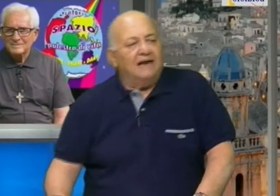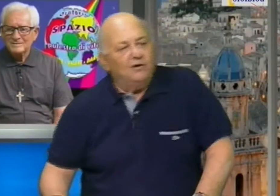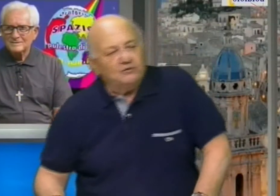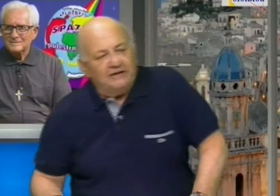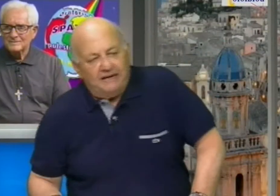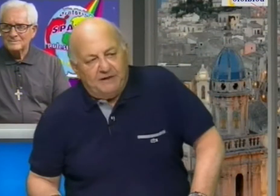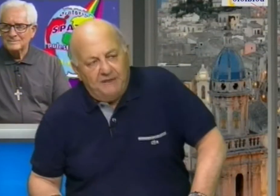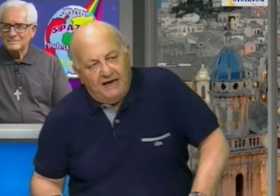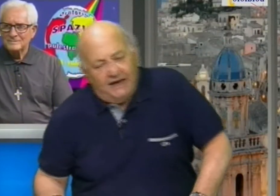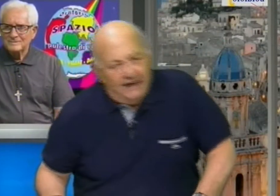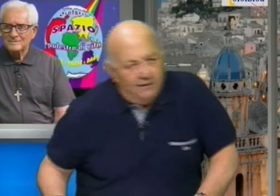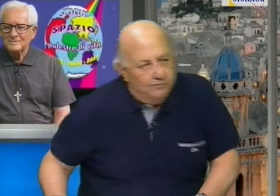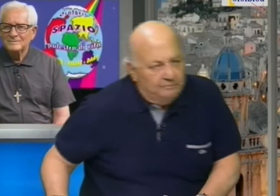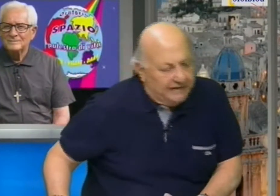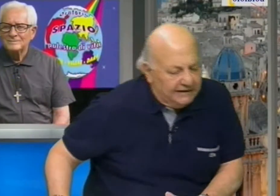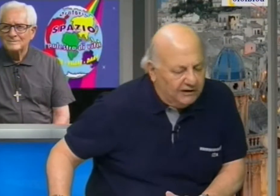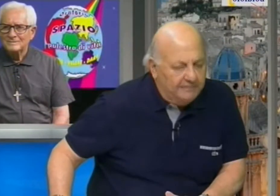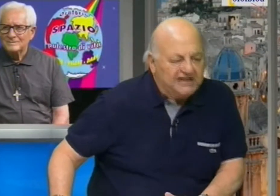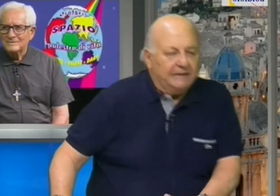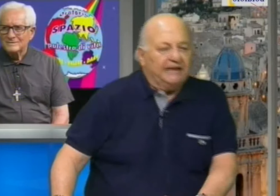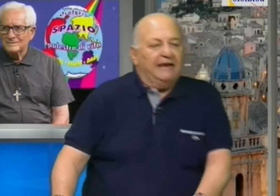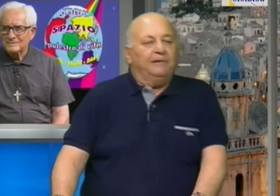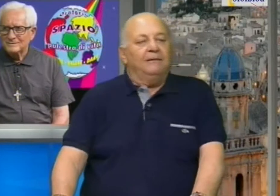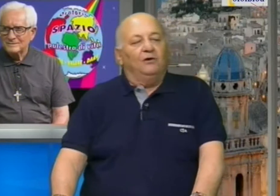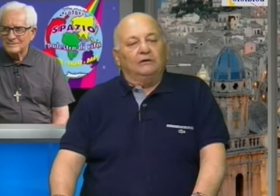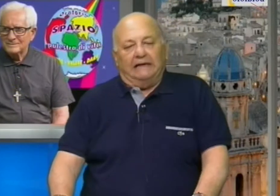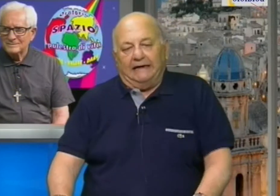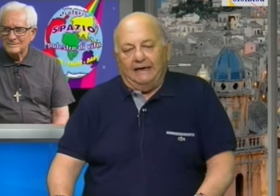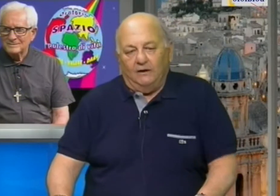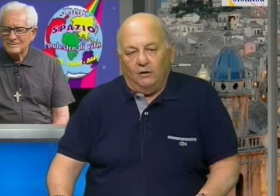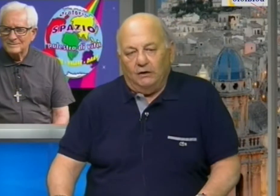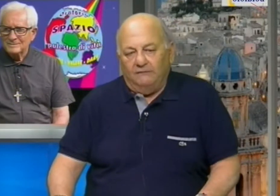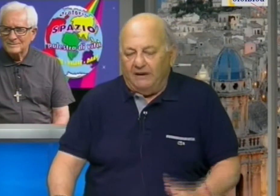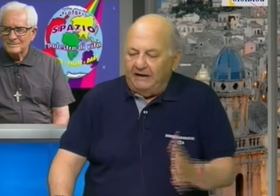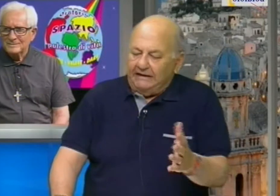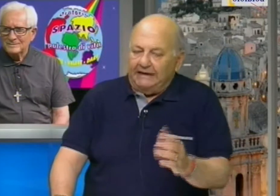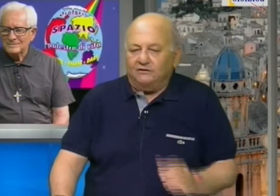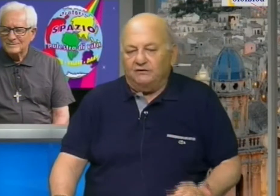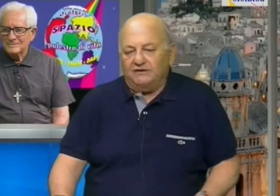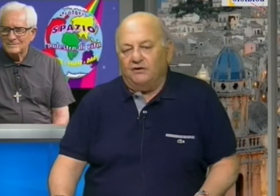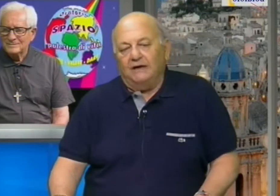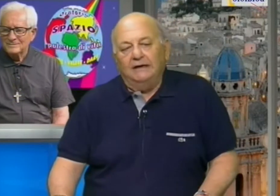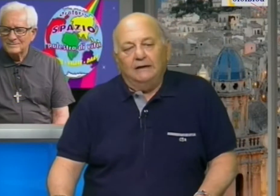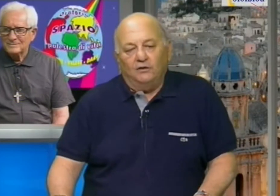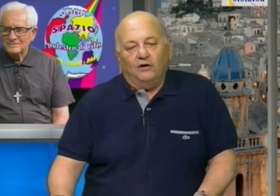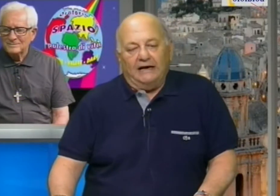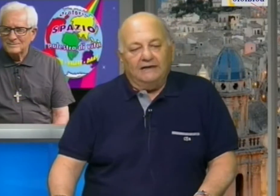Questa sera un ospite che per me è un particolare piacere, perché è la prima volta che ho veramente